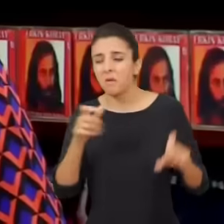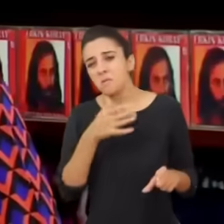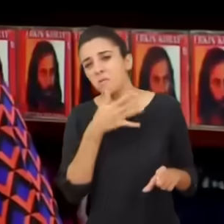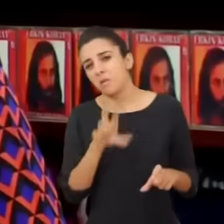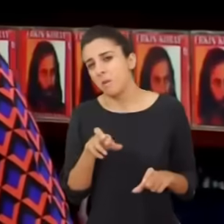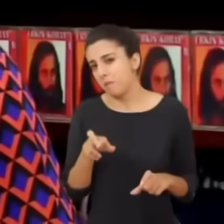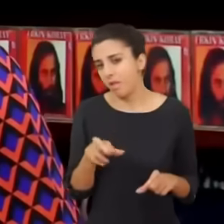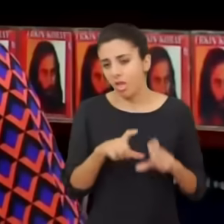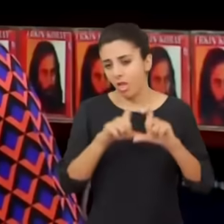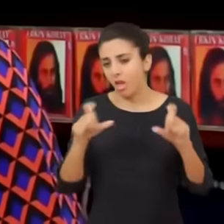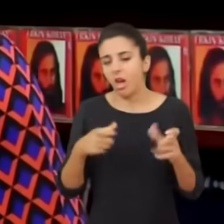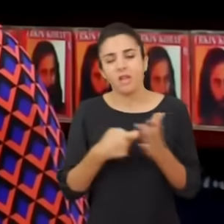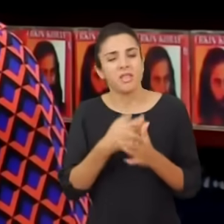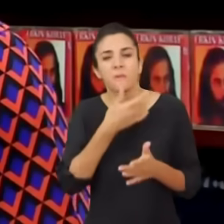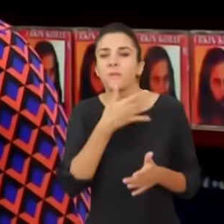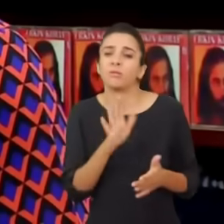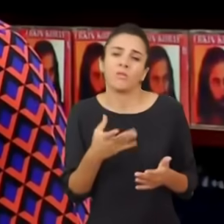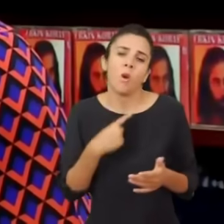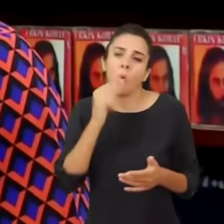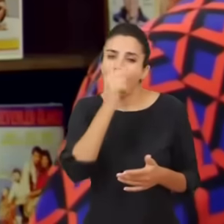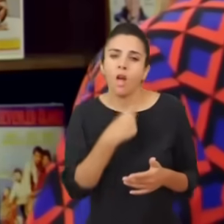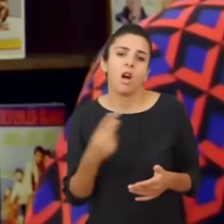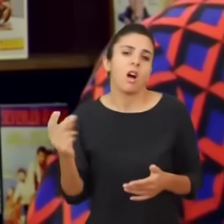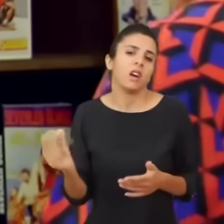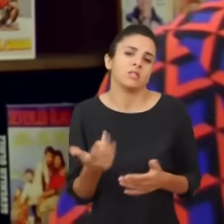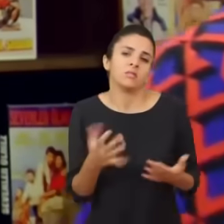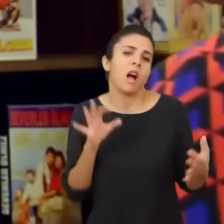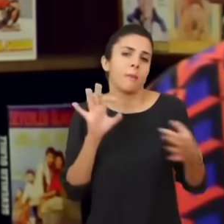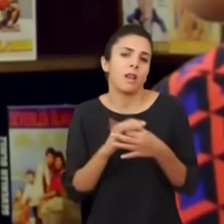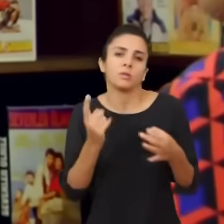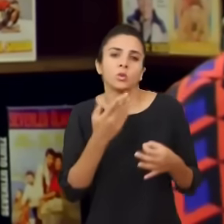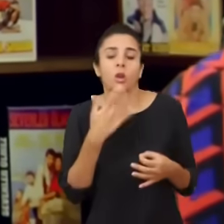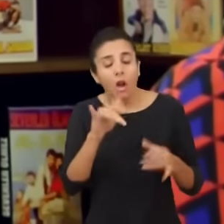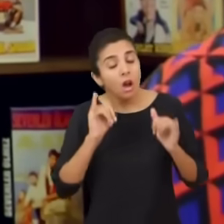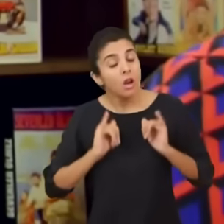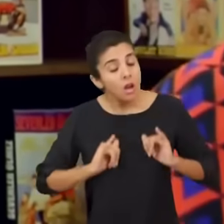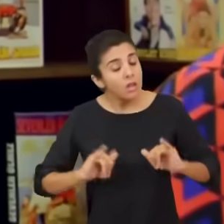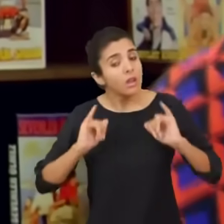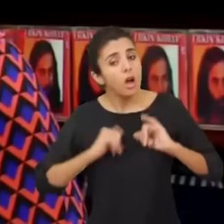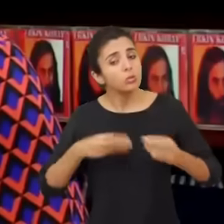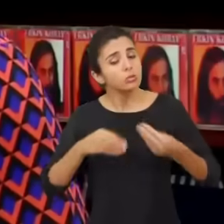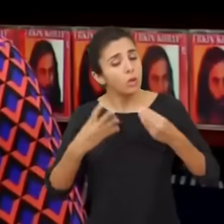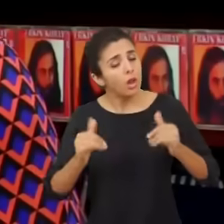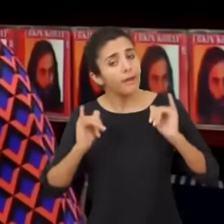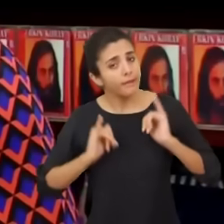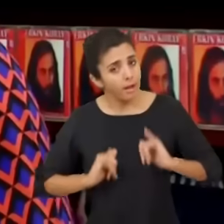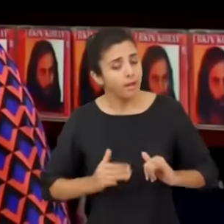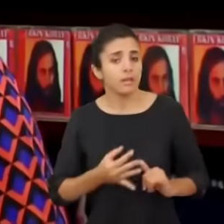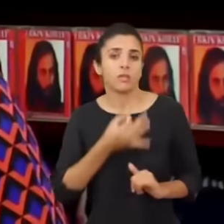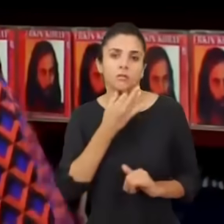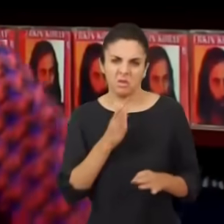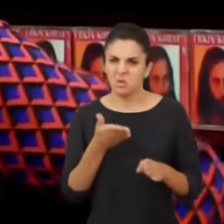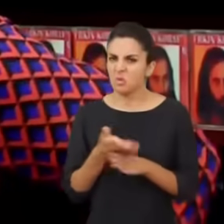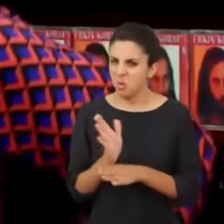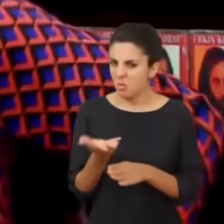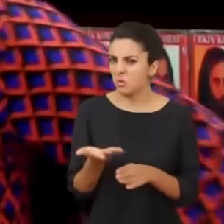Plak dedim, herkes böyle bakacak. O ne diyecek falan, ne alaka? Bir rahatla ya, bir gevşe. Ha. Hakikaten